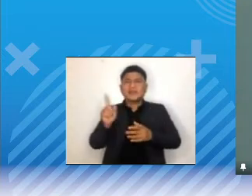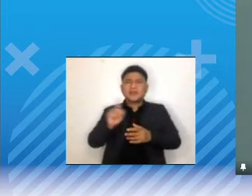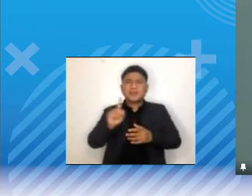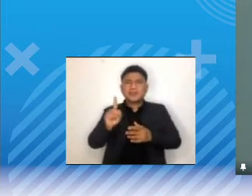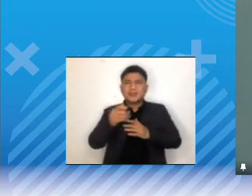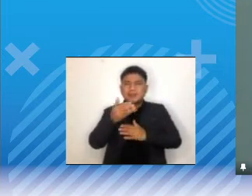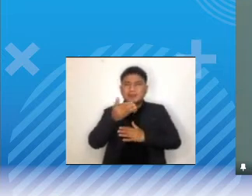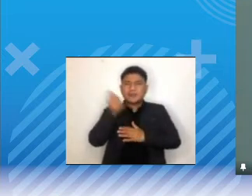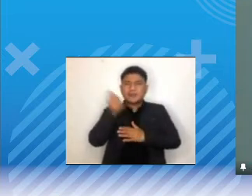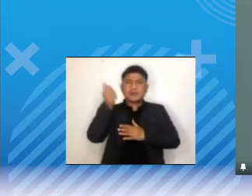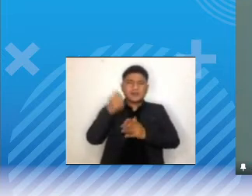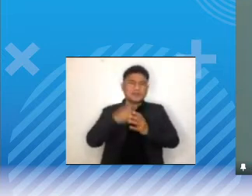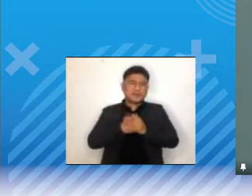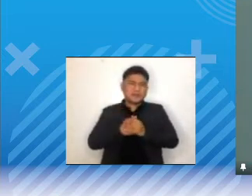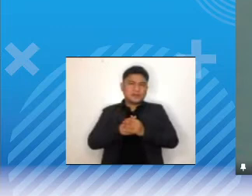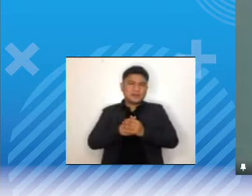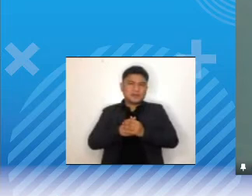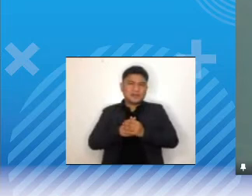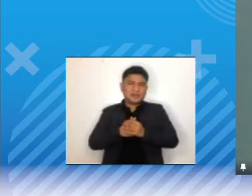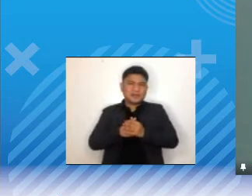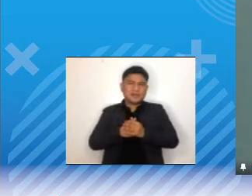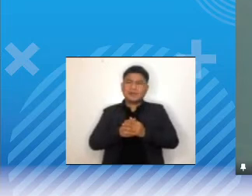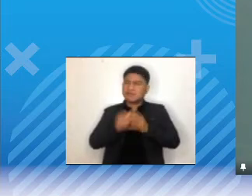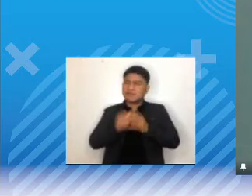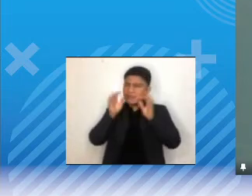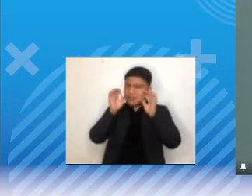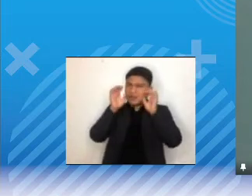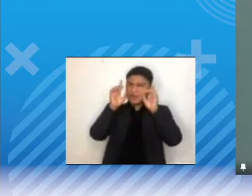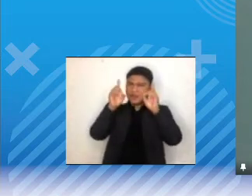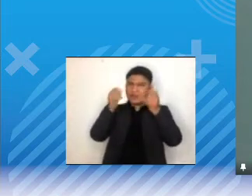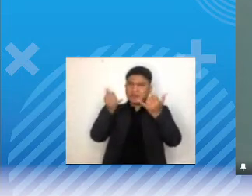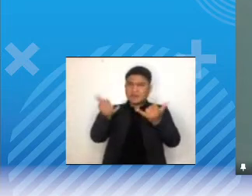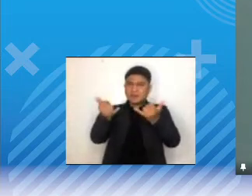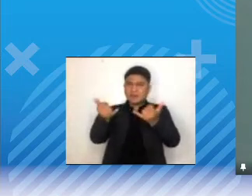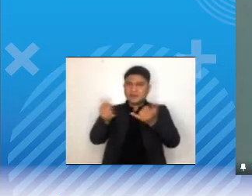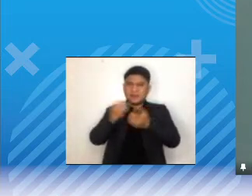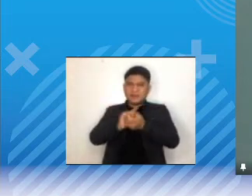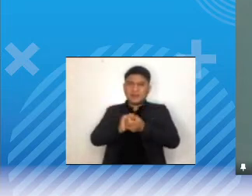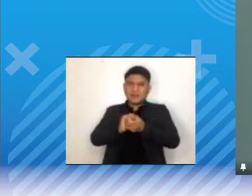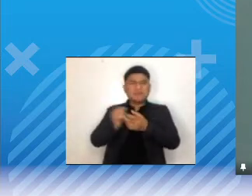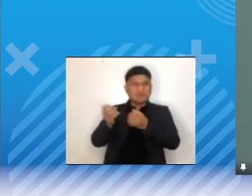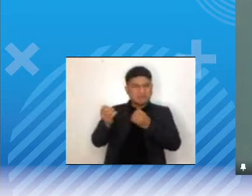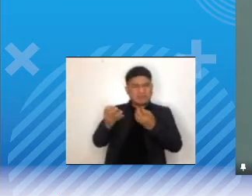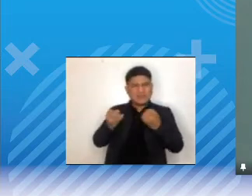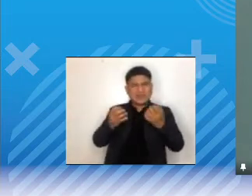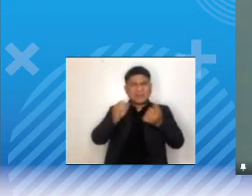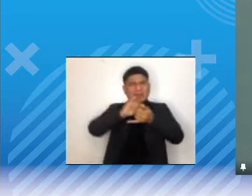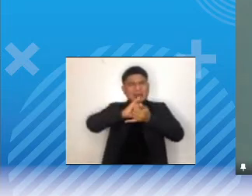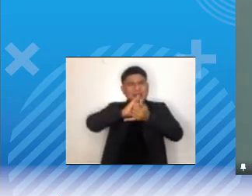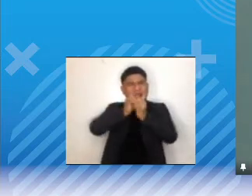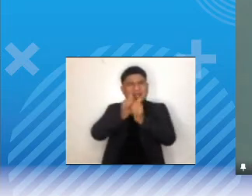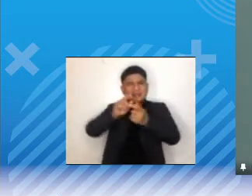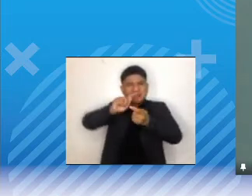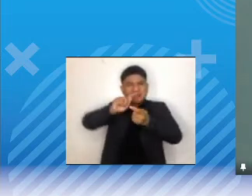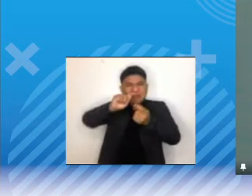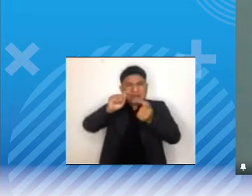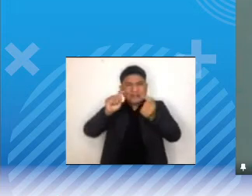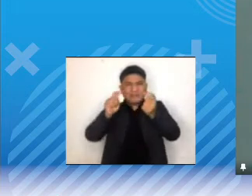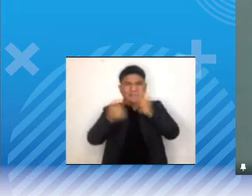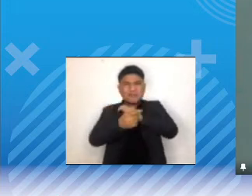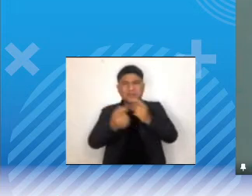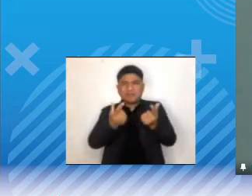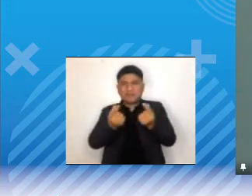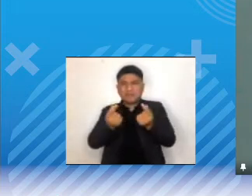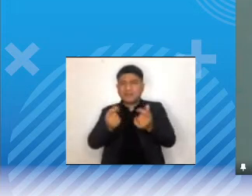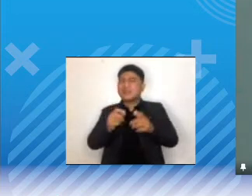of delivery ng ating edukasyon sa panahon ngayon. So, maraming adjustments na gagawin. But, yun